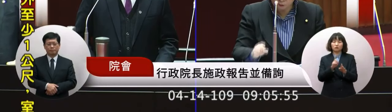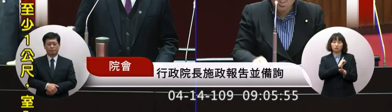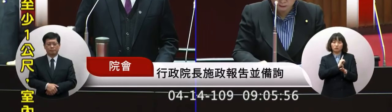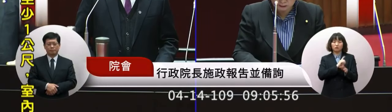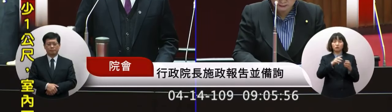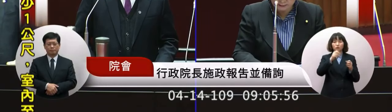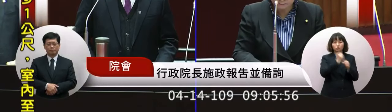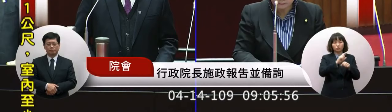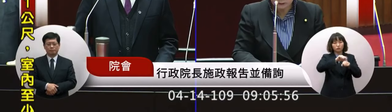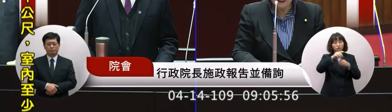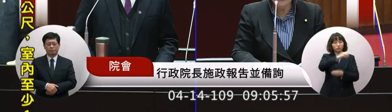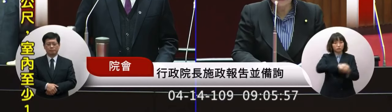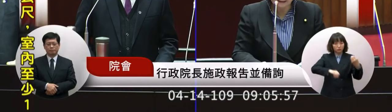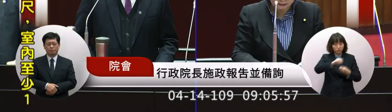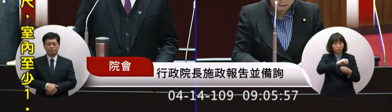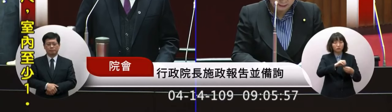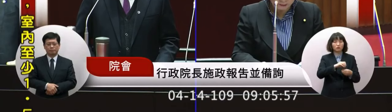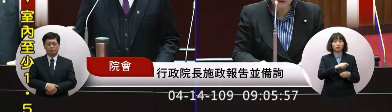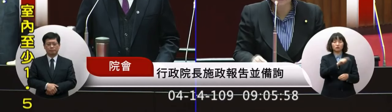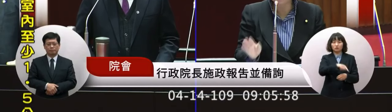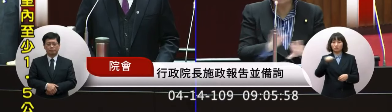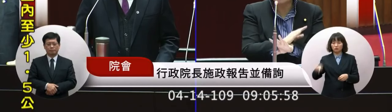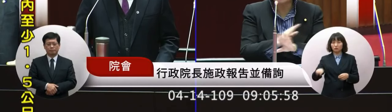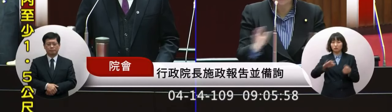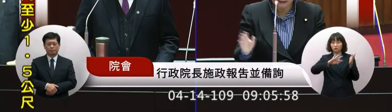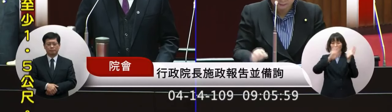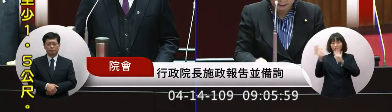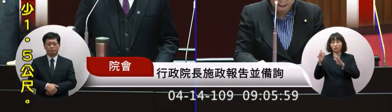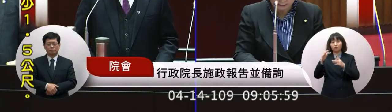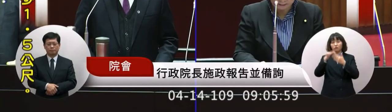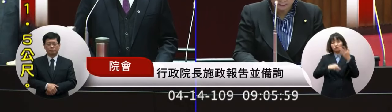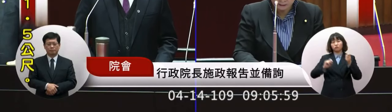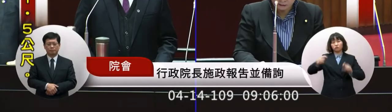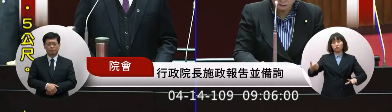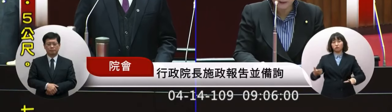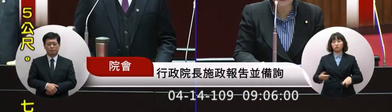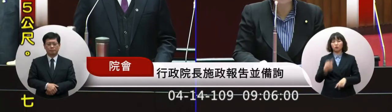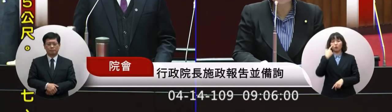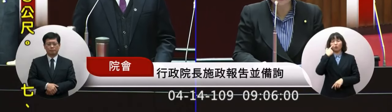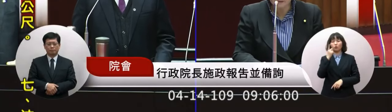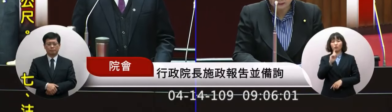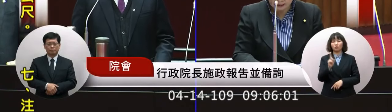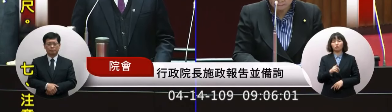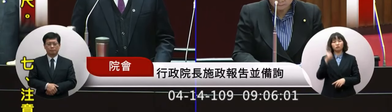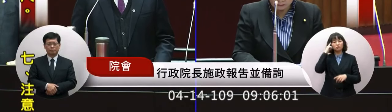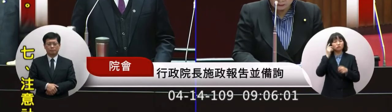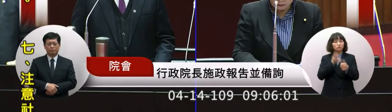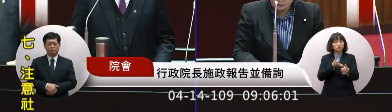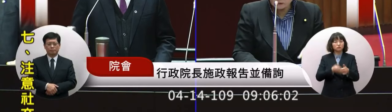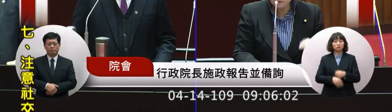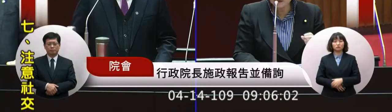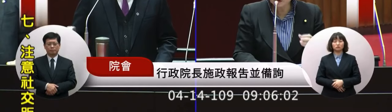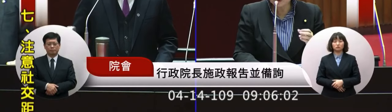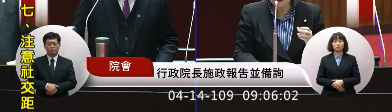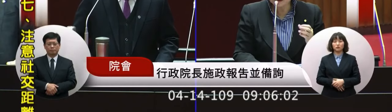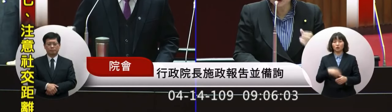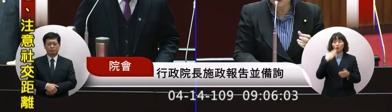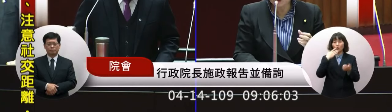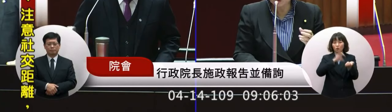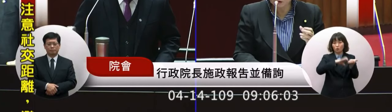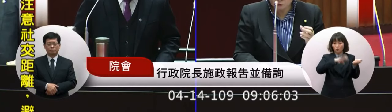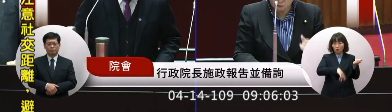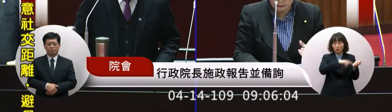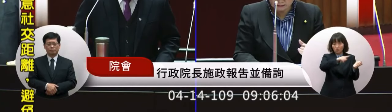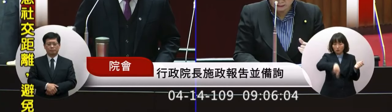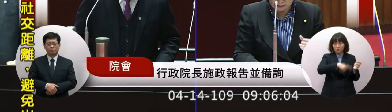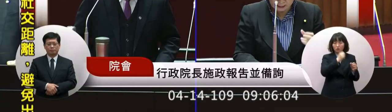调整工作的时间，两者之间其实天壤地别的。所以请教院长，院所的自